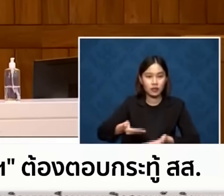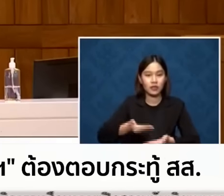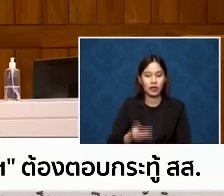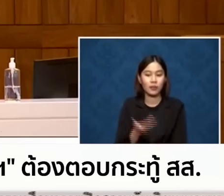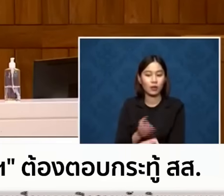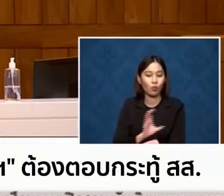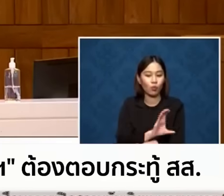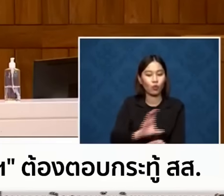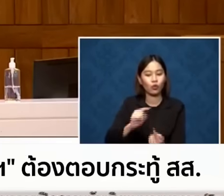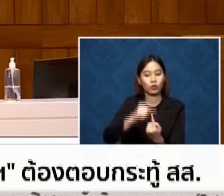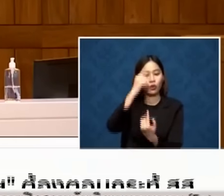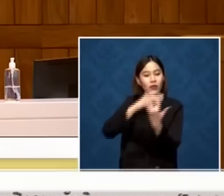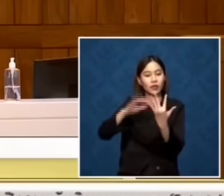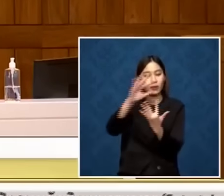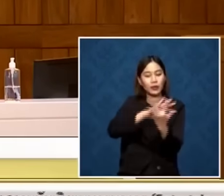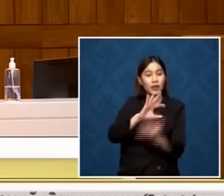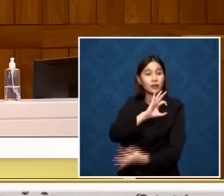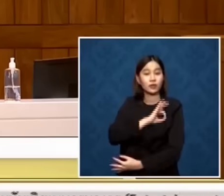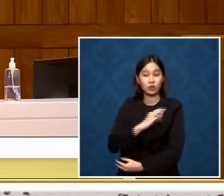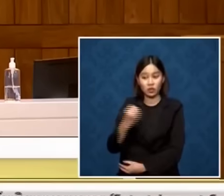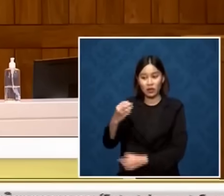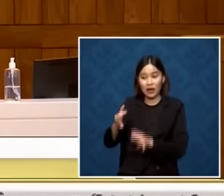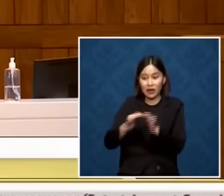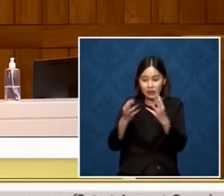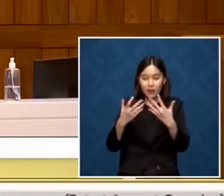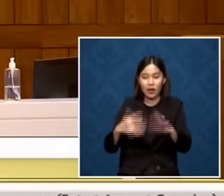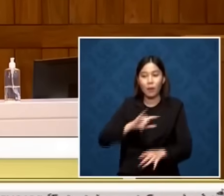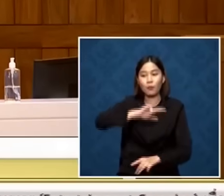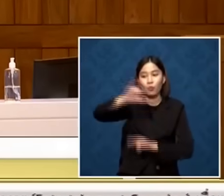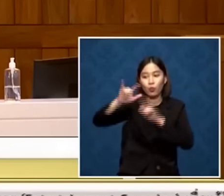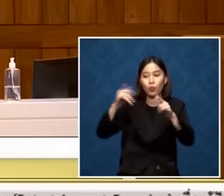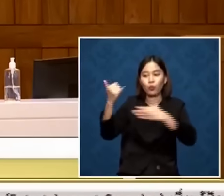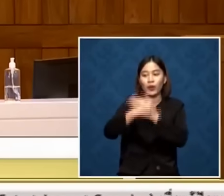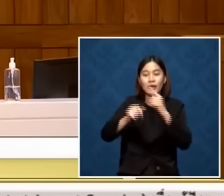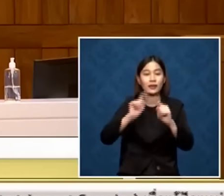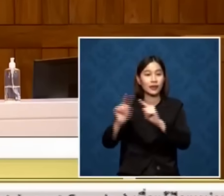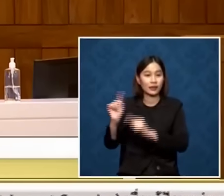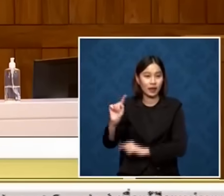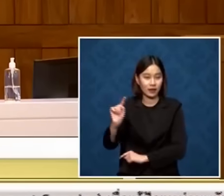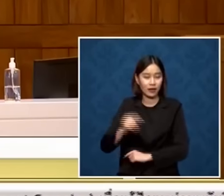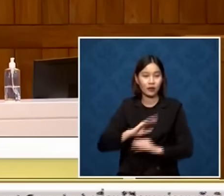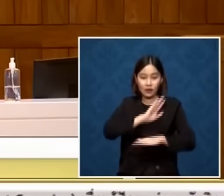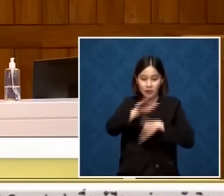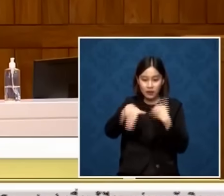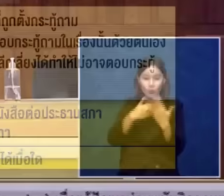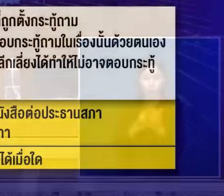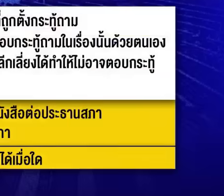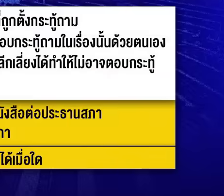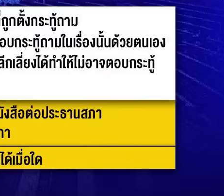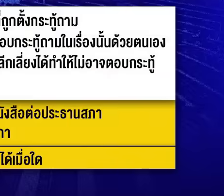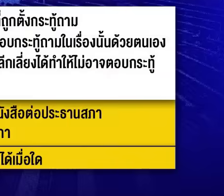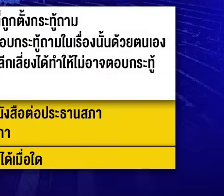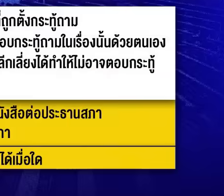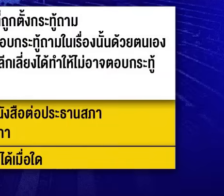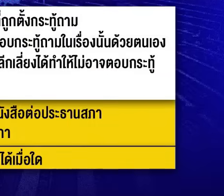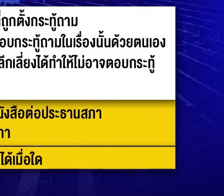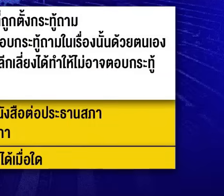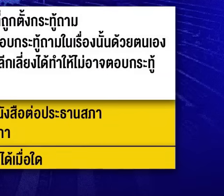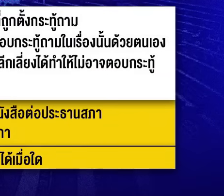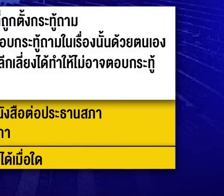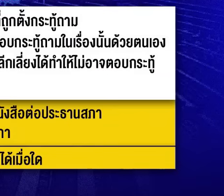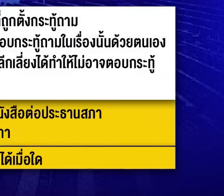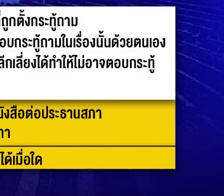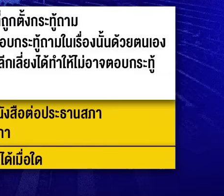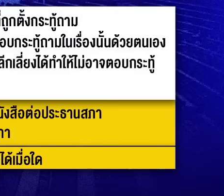151นะคะบอกเลยว่านายกรัฐมนตรีหรือว่ารัฐมนตรีที่ถูกตั้งกระทู้ถามเนี่ยจะต้องเข้าร่วม